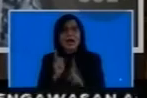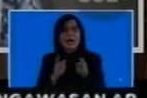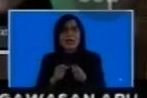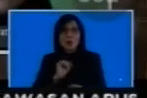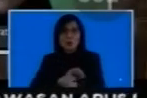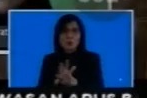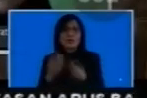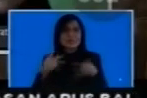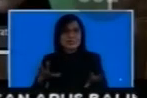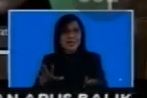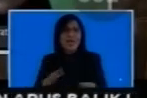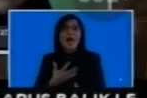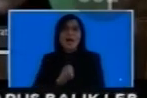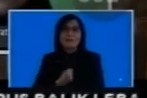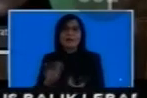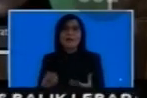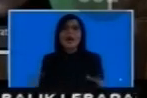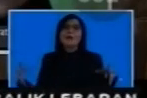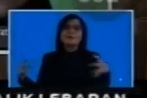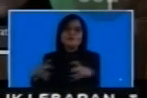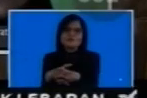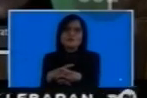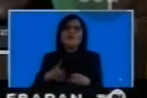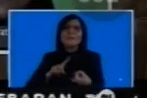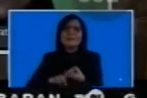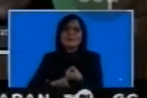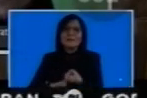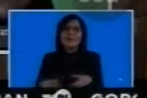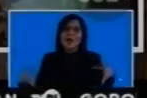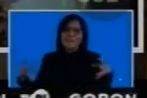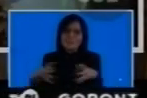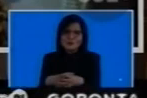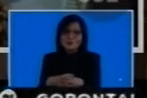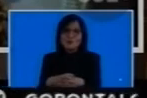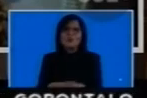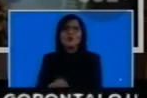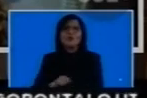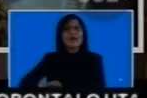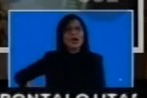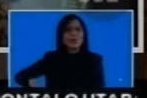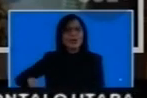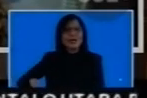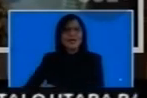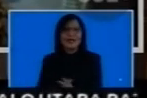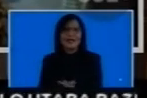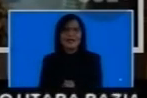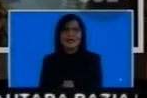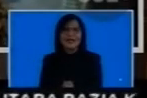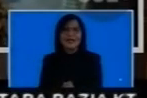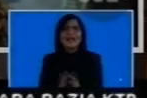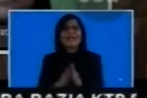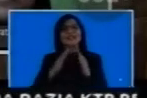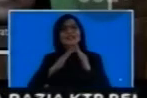corona? Berkumpul dengan teman-teman, berkumpul dengan keluarga dan